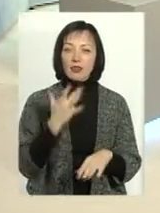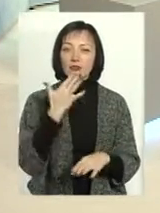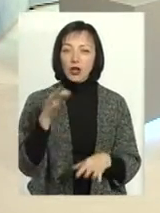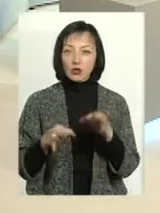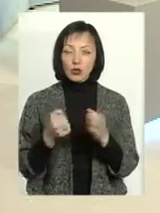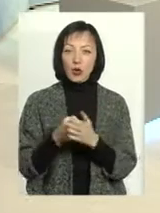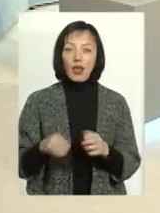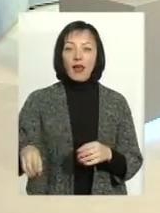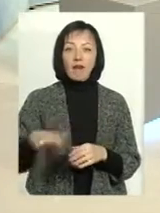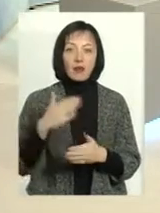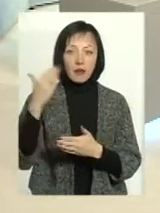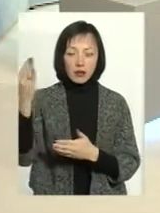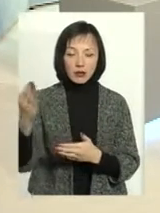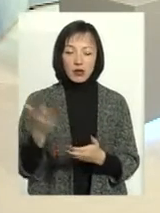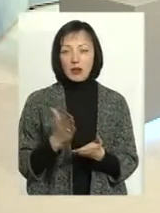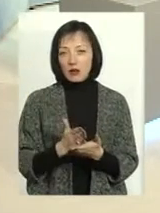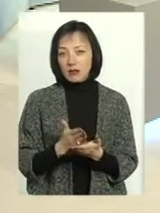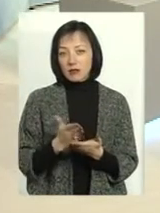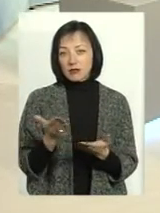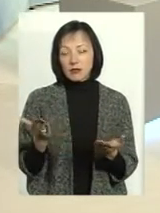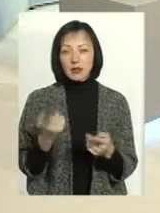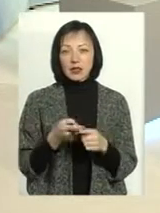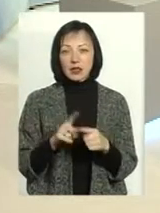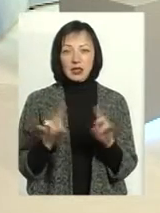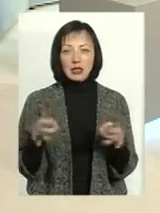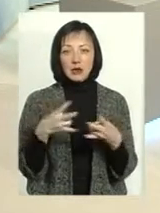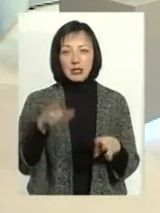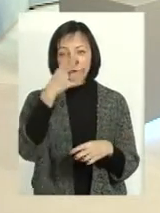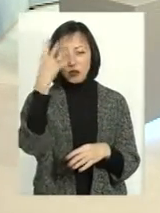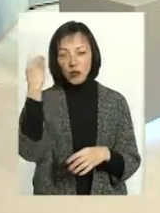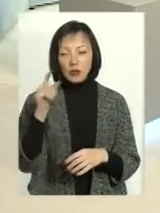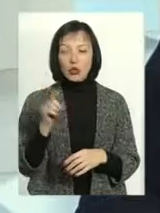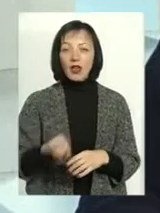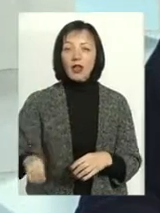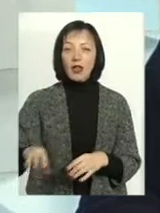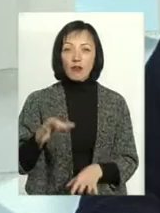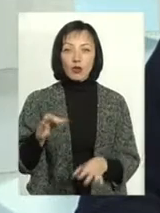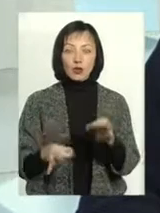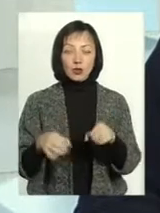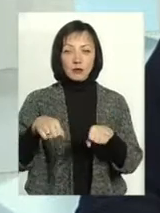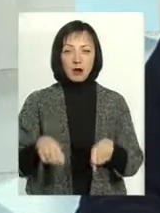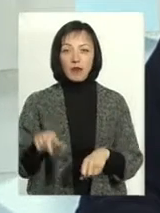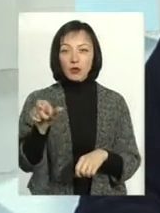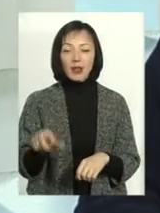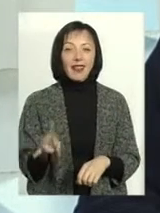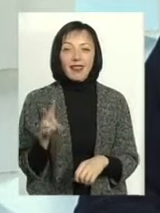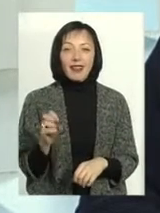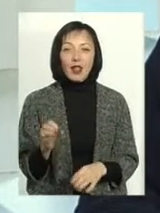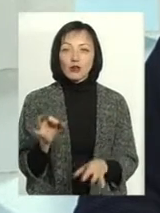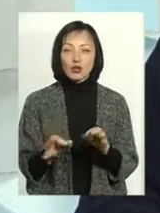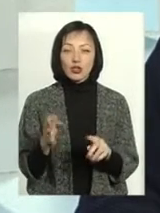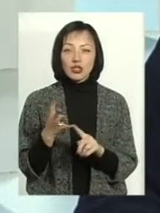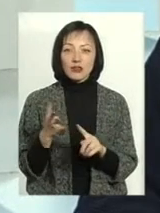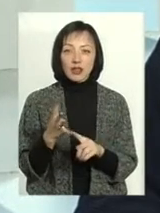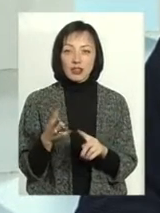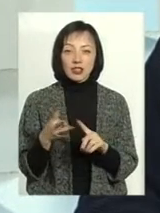ми оскаржимо, там знайдемо правду, нам все скасують. То не варто забувати, що Європейський суд з прав людини не є судом четвертої